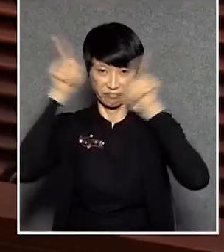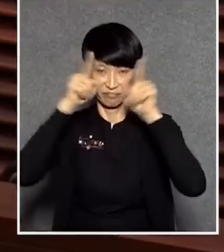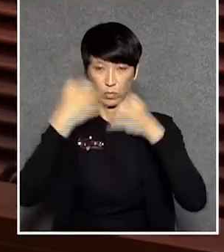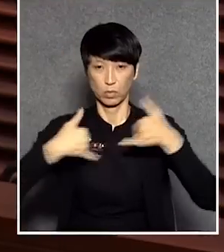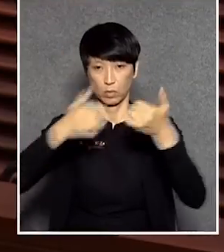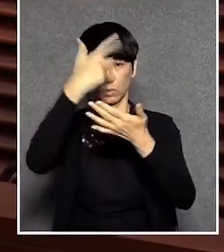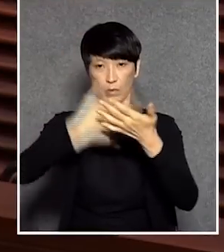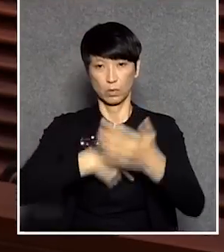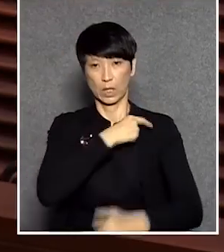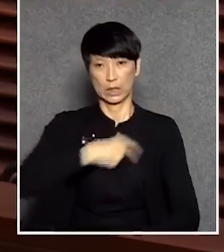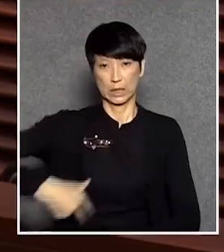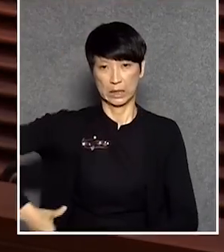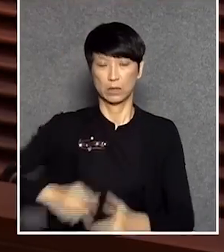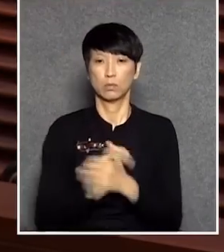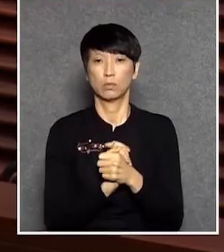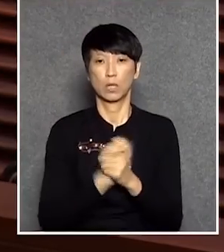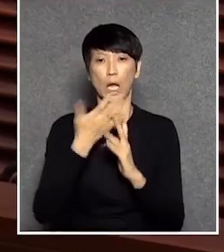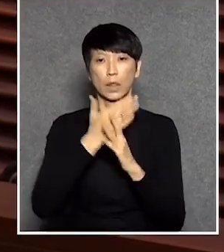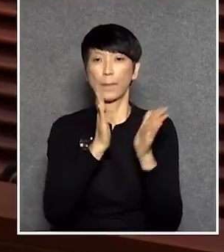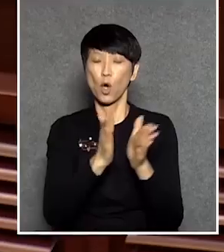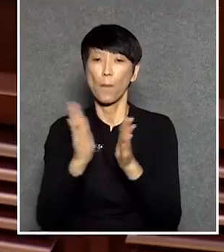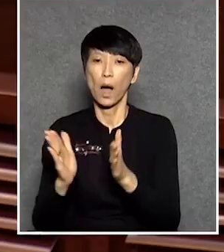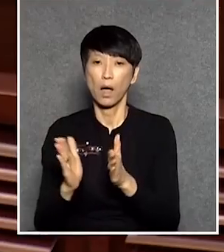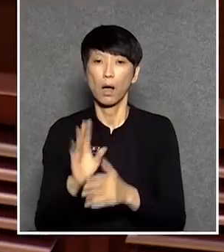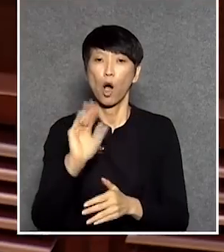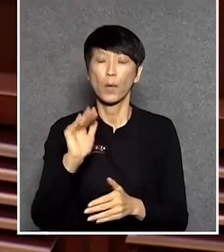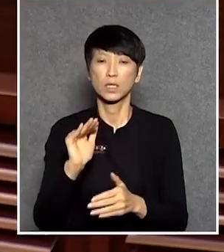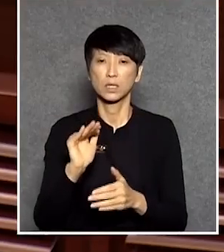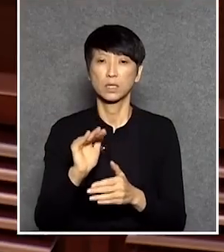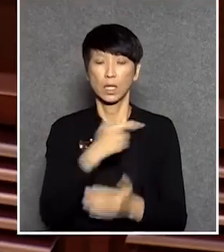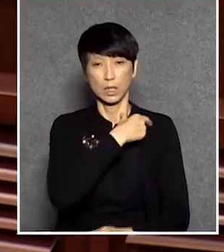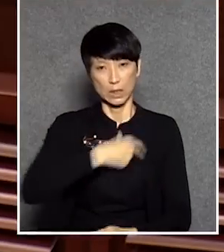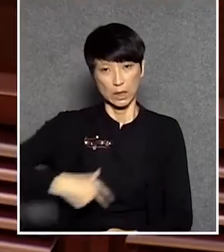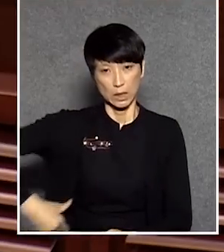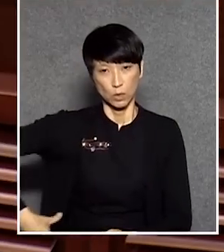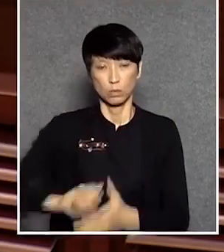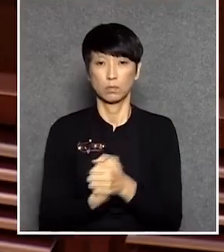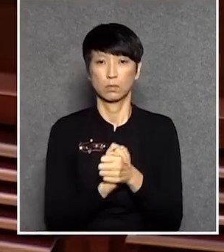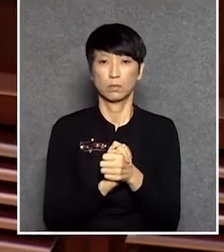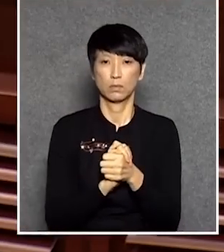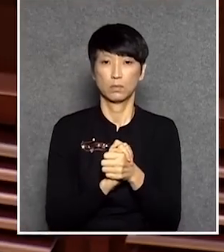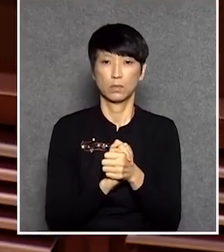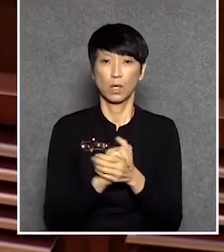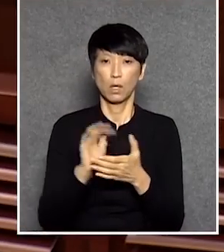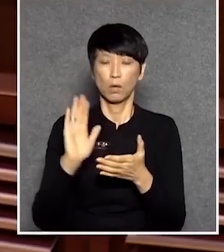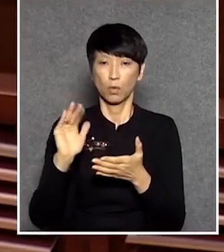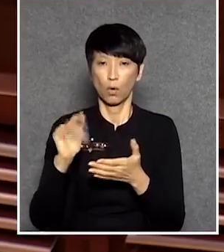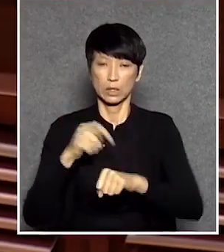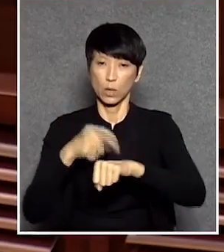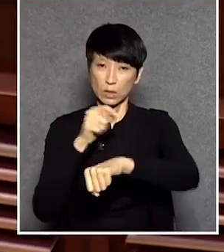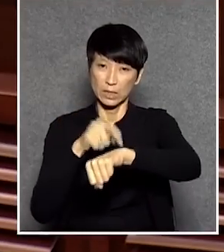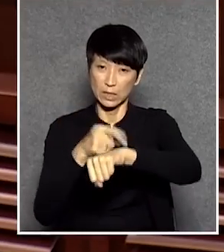員，作出一啲特別嘅安排，俾我哋議員可以有啲咁多時